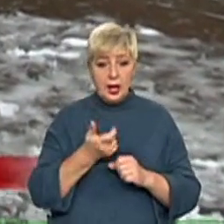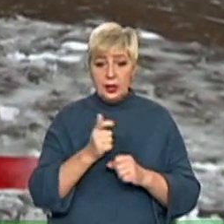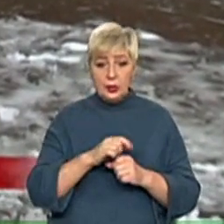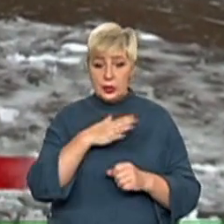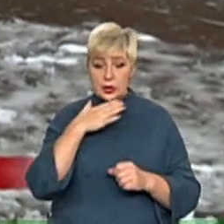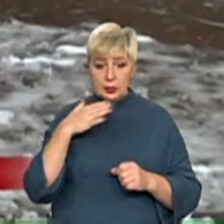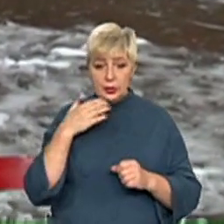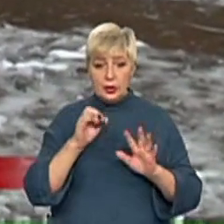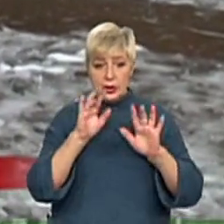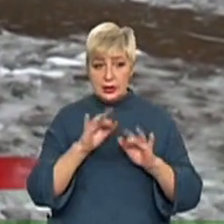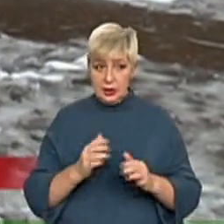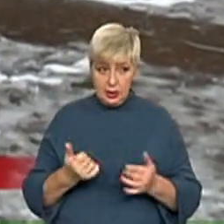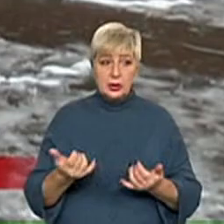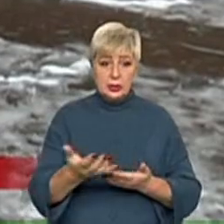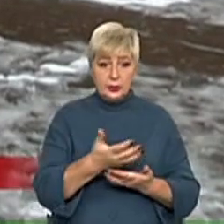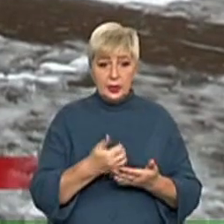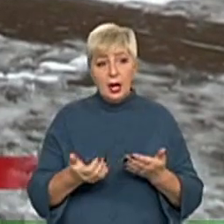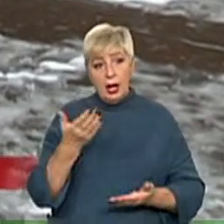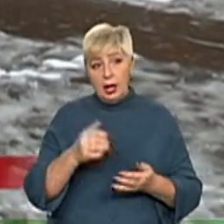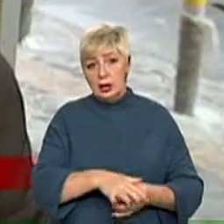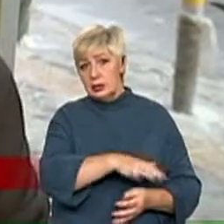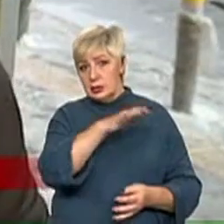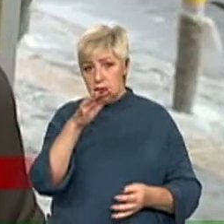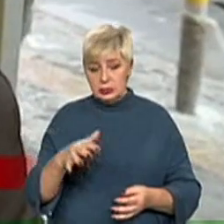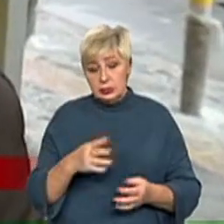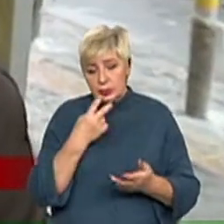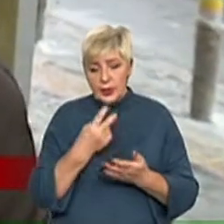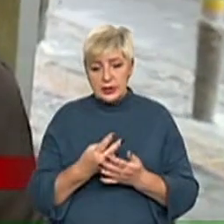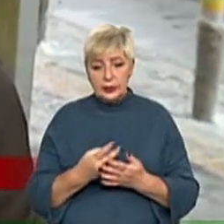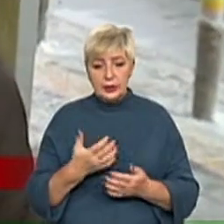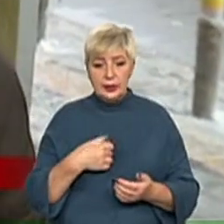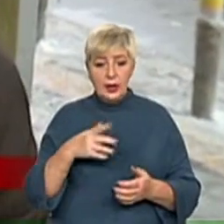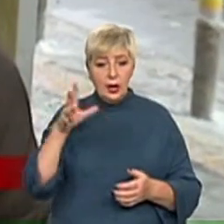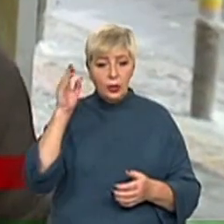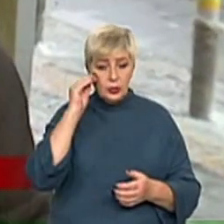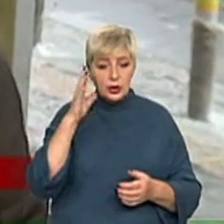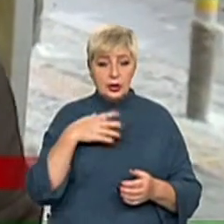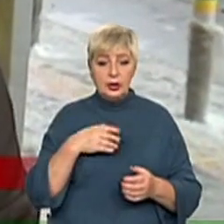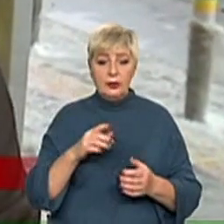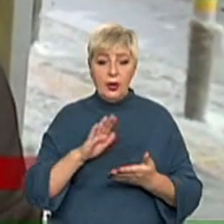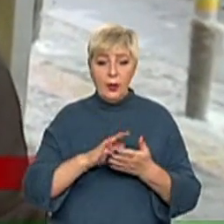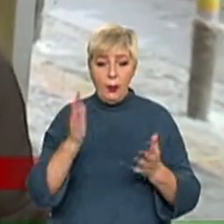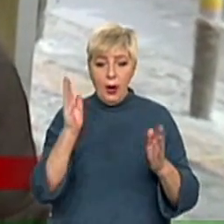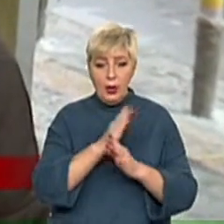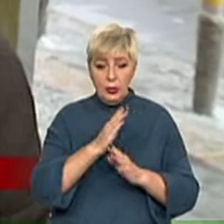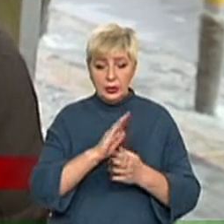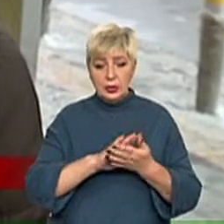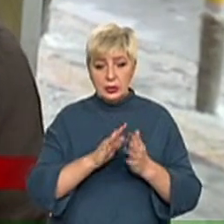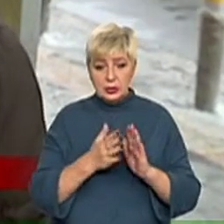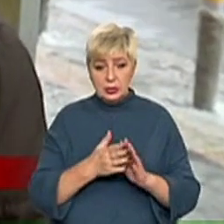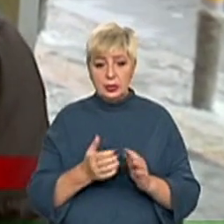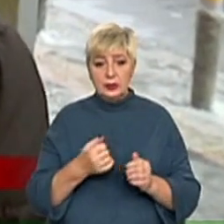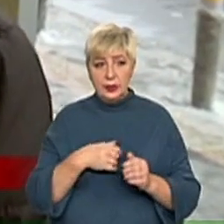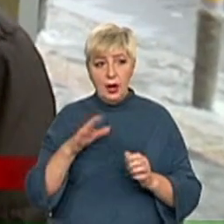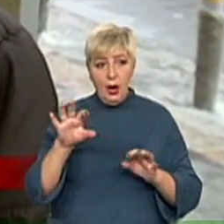тому якби вбирають, а якщо буде більше снігу, потім посмотримо. Учитывая погодні условия з часу ночі, муж їздив, то